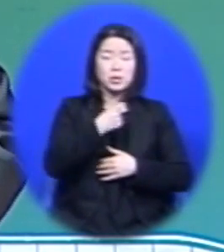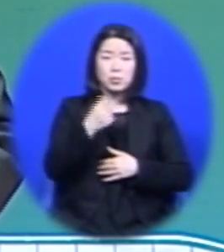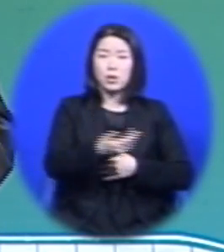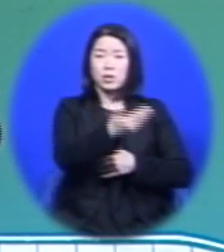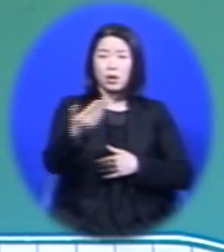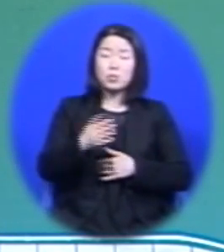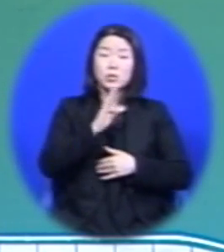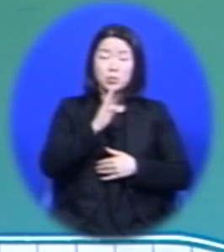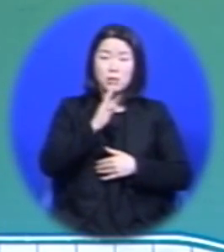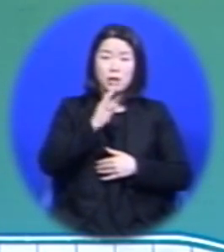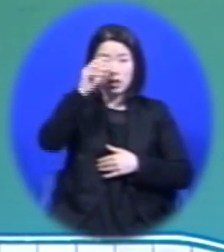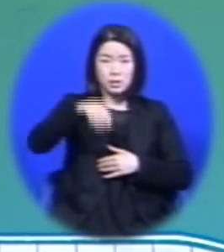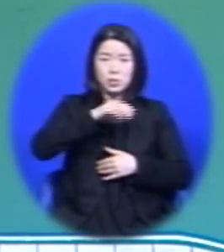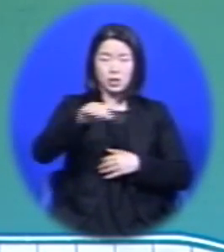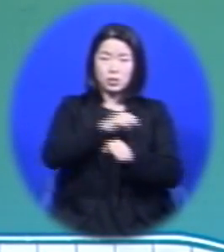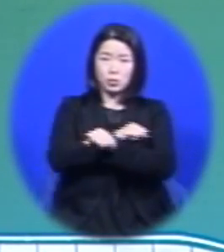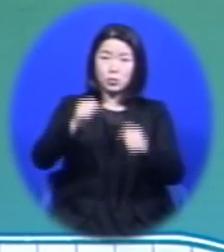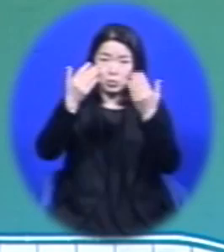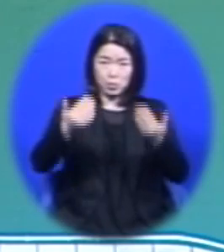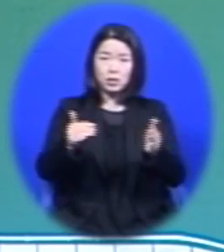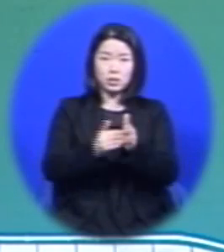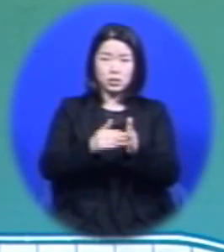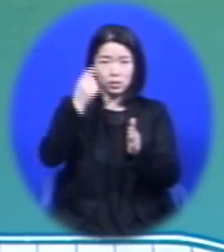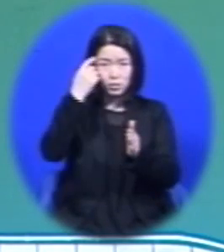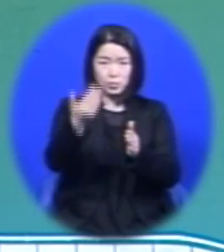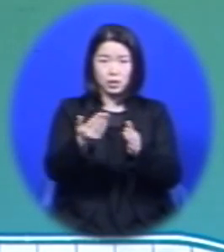정말 십자가에서 용서 받으셨습니까?